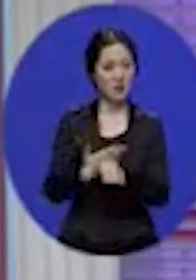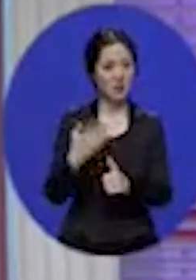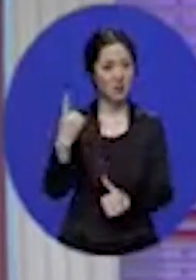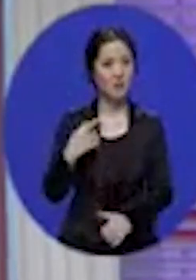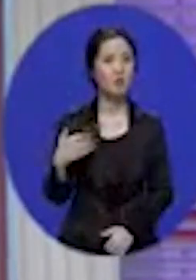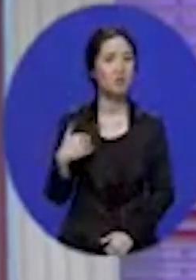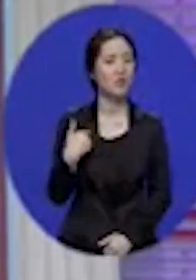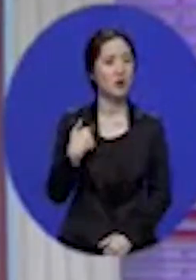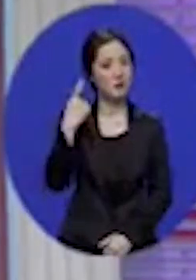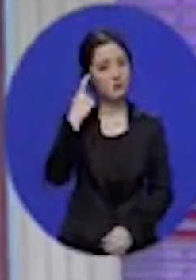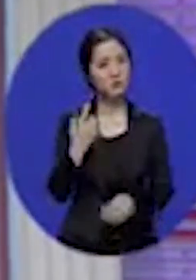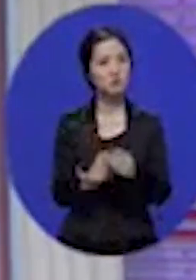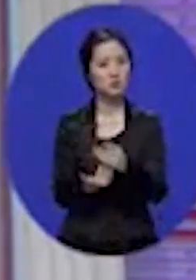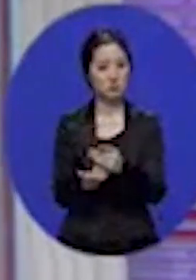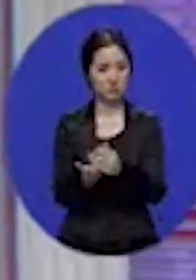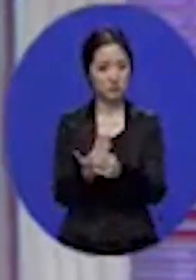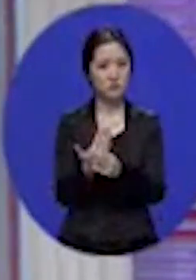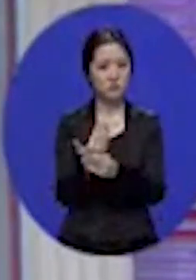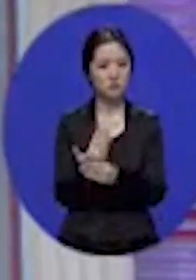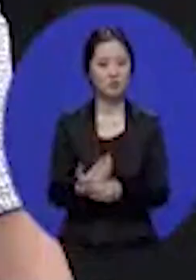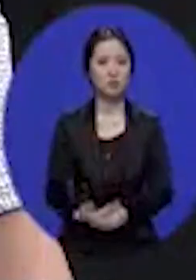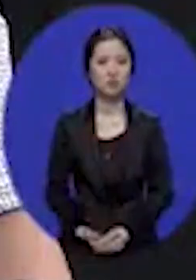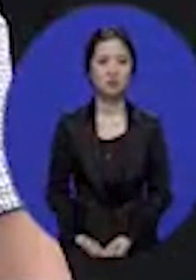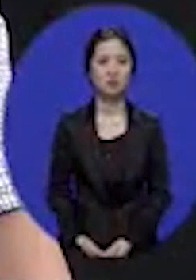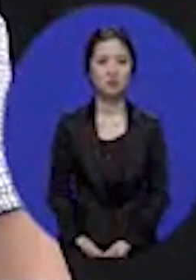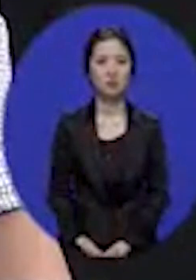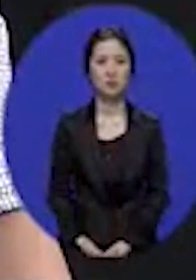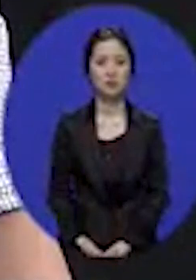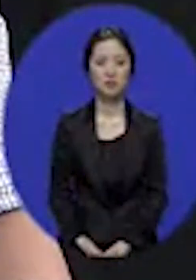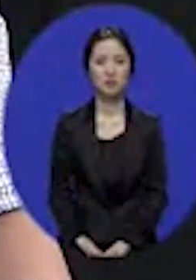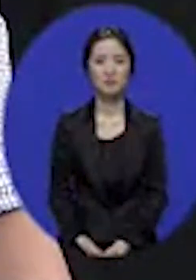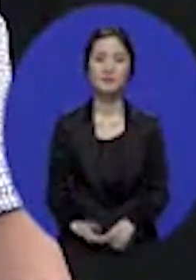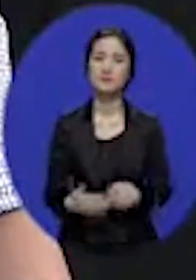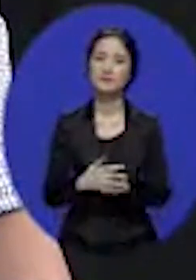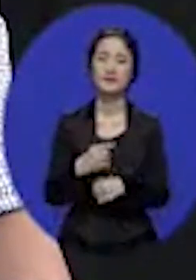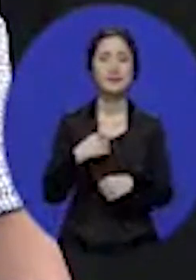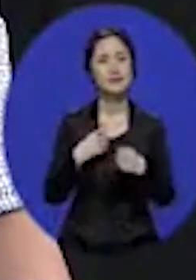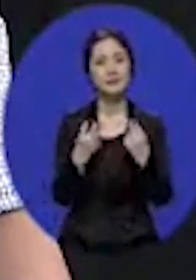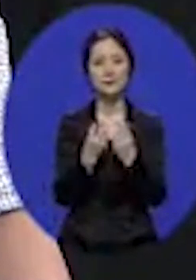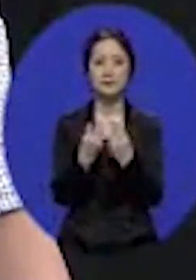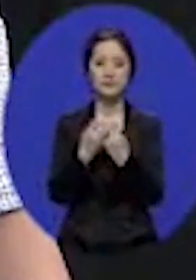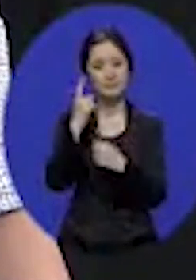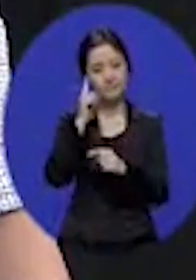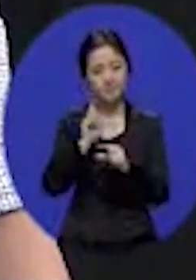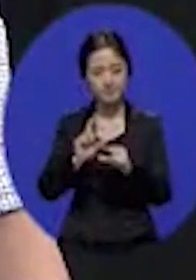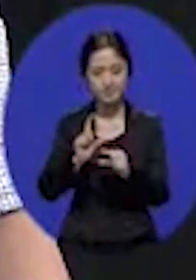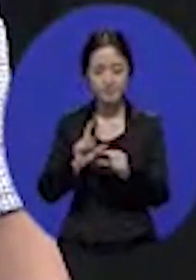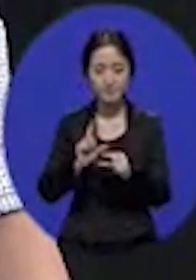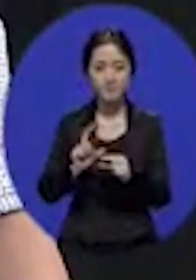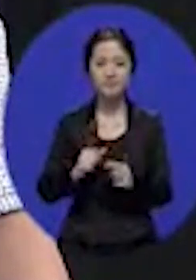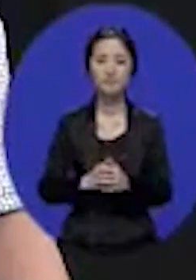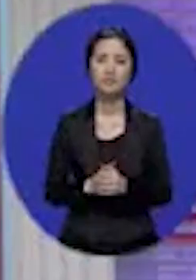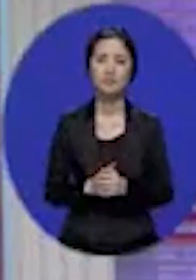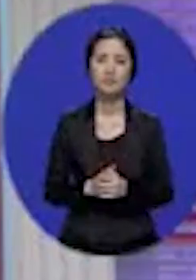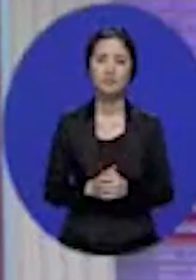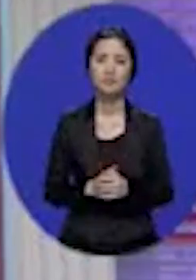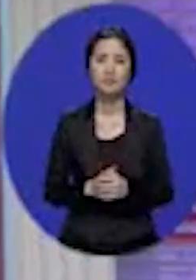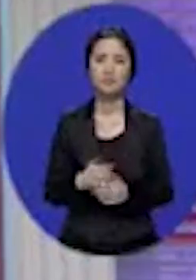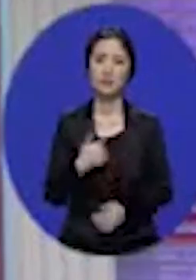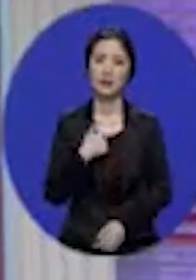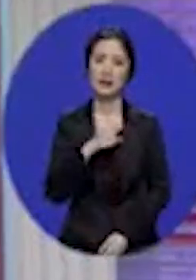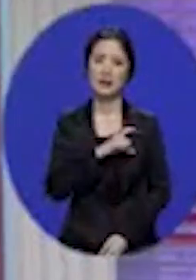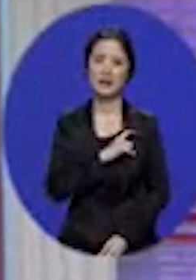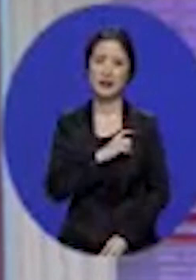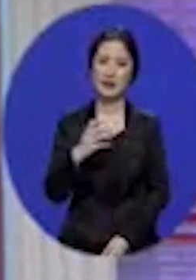라는 위기감이 제가 오기 시작한 거였습니다. 그래서 또 고민하기 시작했어요. 어떻게 하면 과연 윤영미란